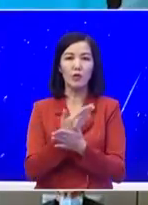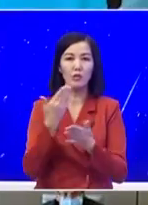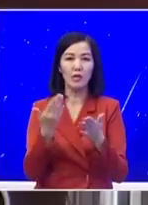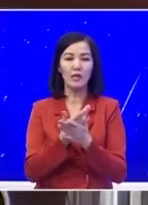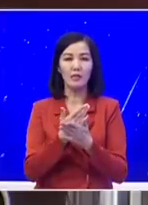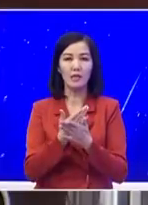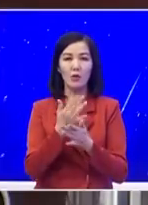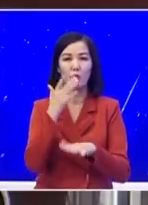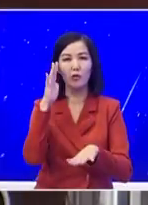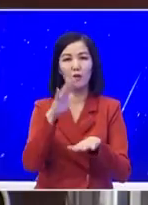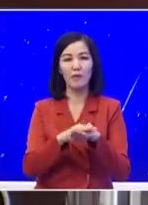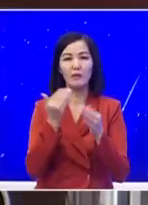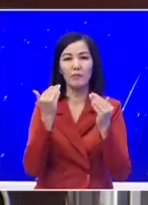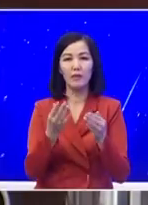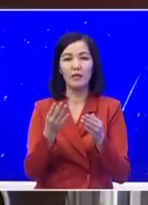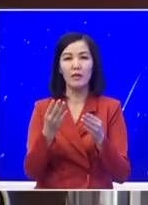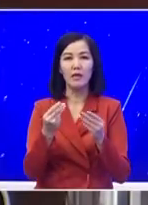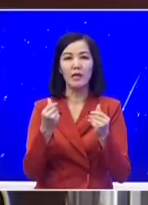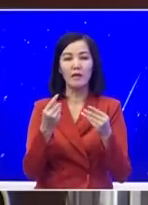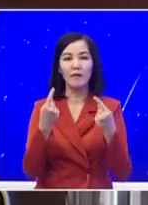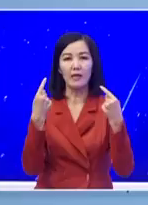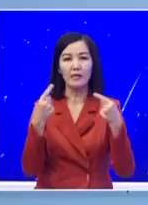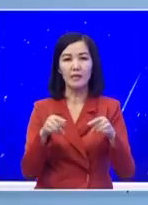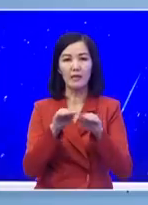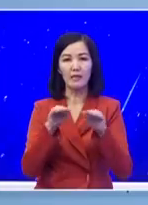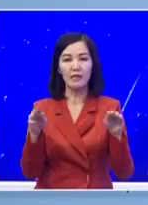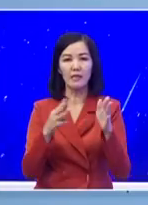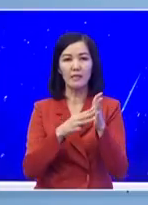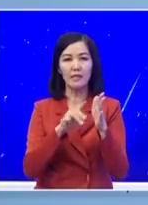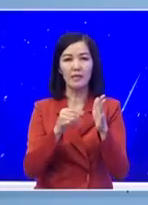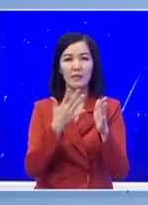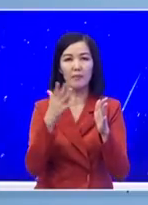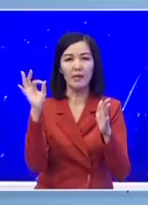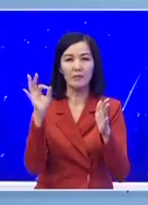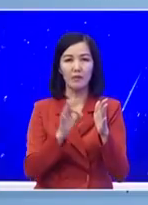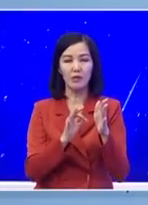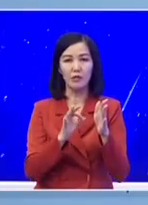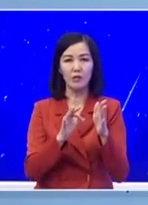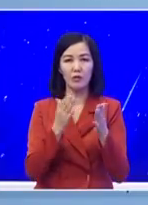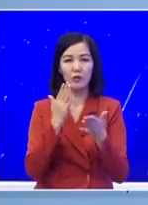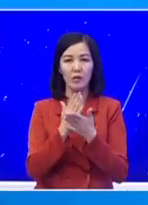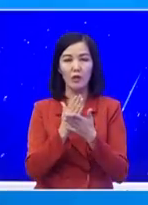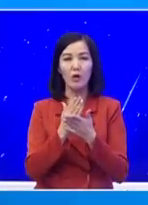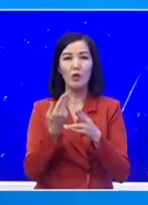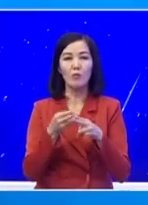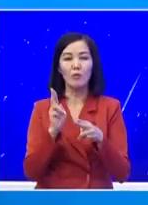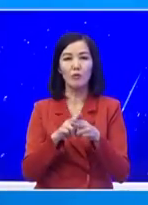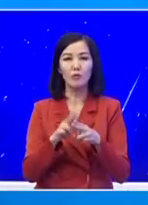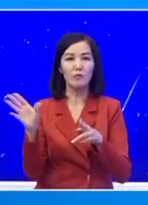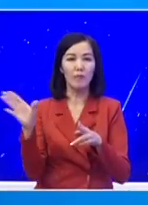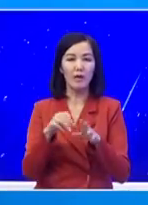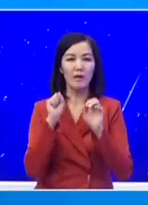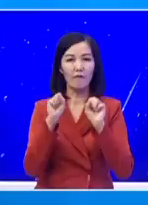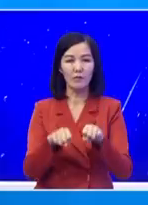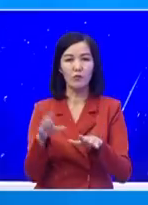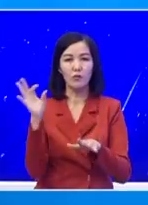үлкен жаңалықтар. Ұлттық банк биыл инфляция деңгейін 8-8,5% шегінде ұстап тұрмақ. Бұл үшін қолда бар